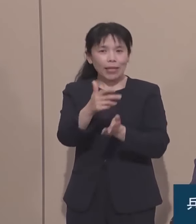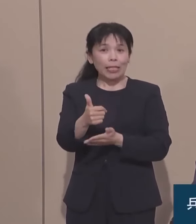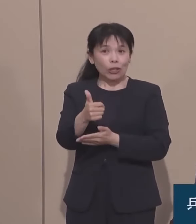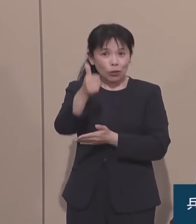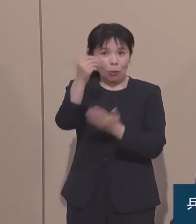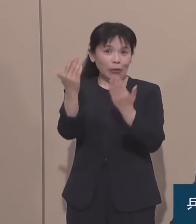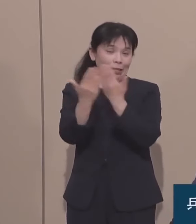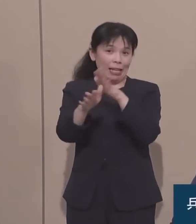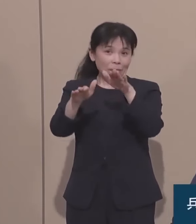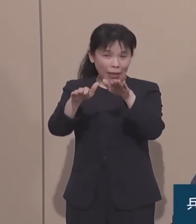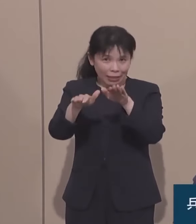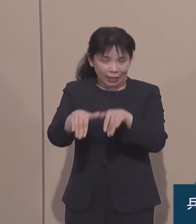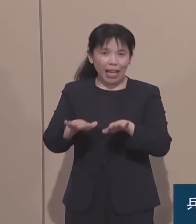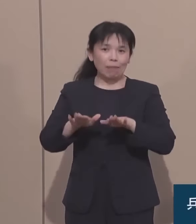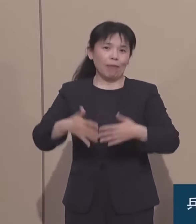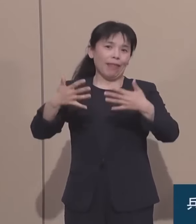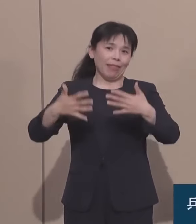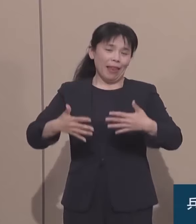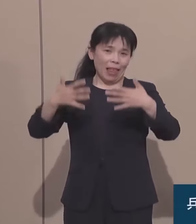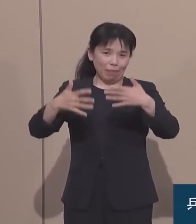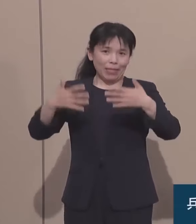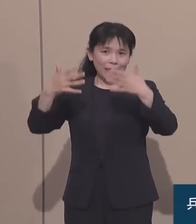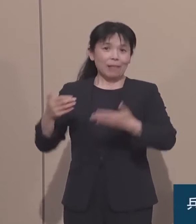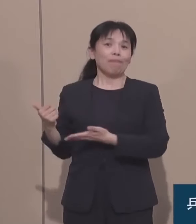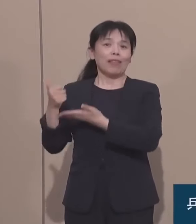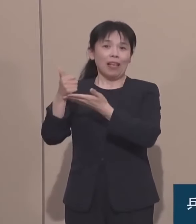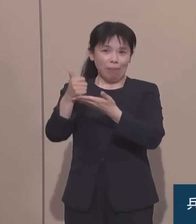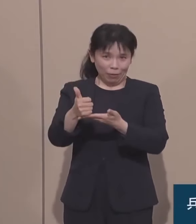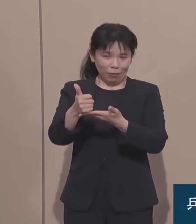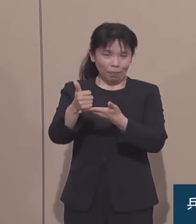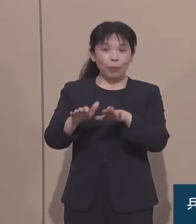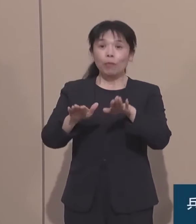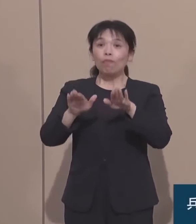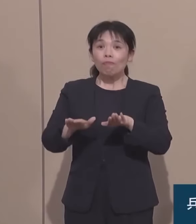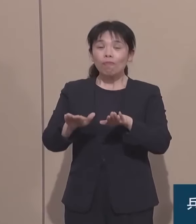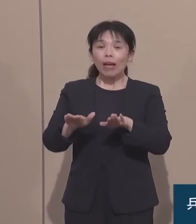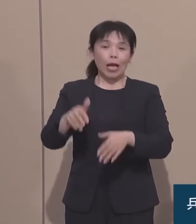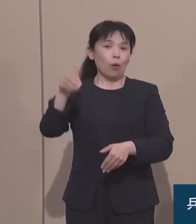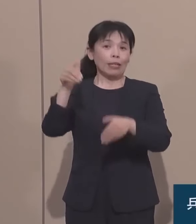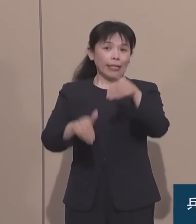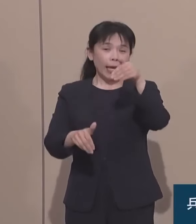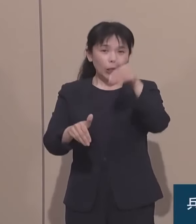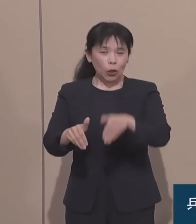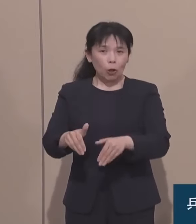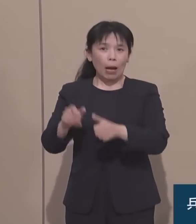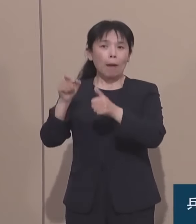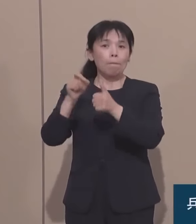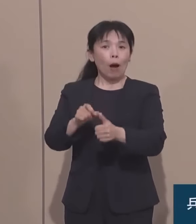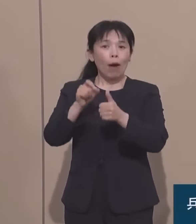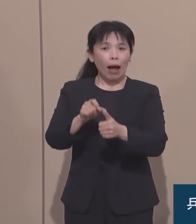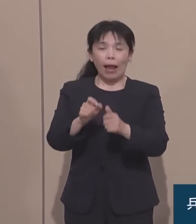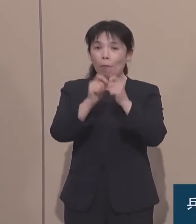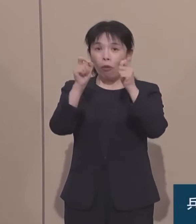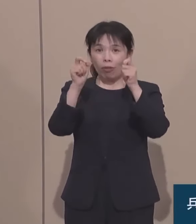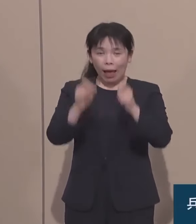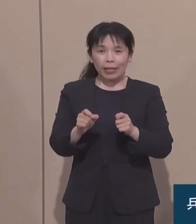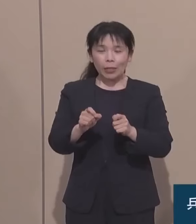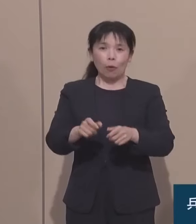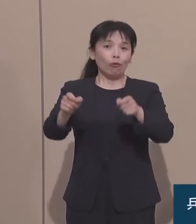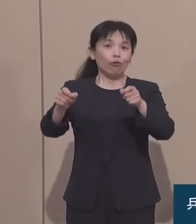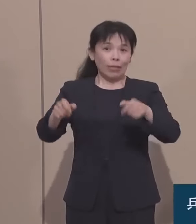テレビのコメンテーターとして活躍してます今回の選挙はこのパワ問題をきっかけにスタートして